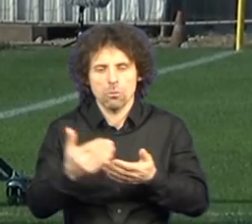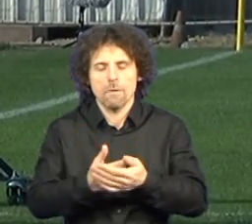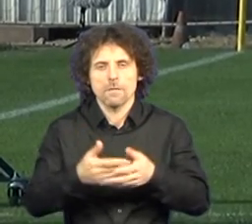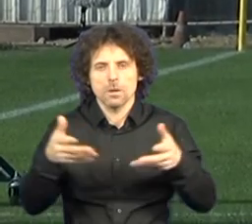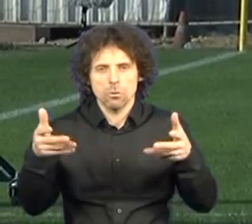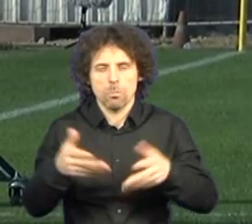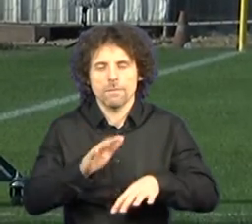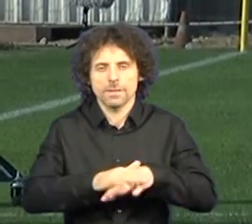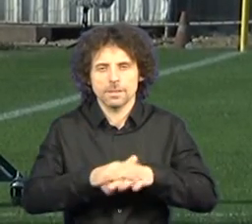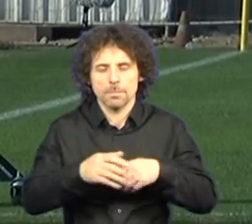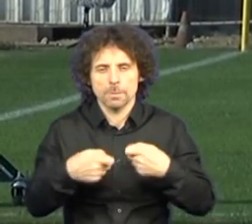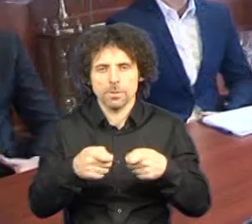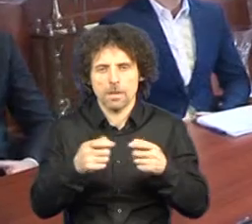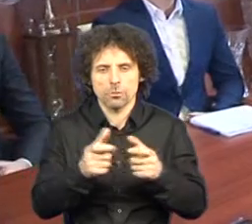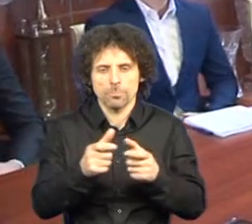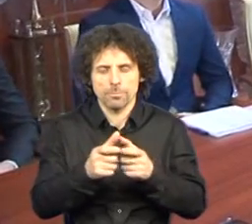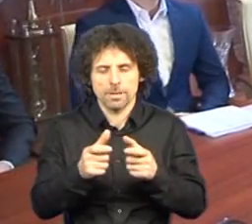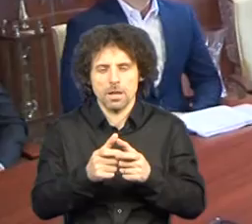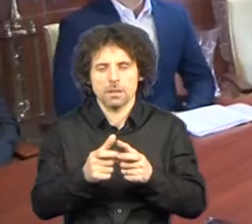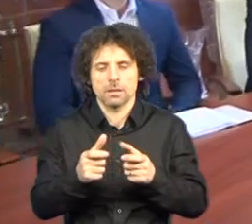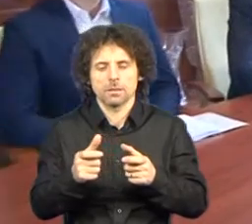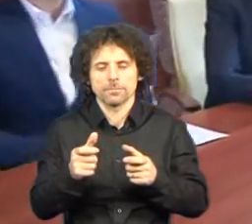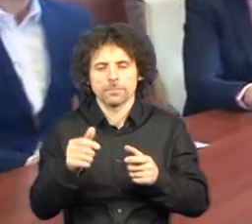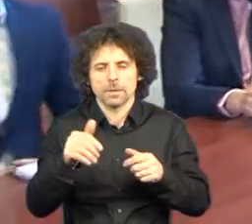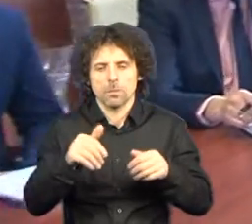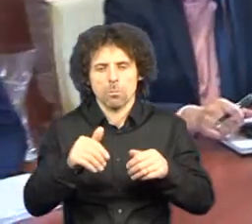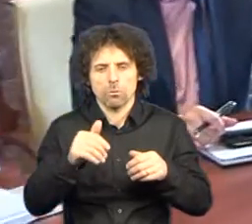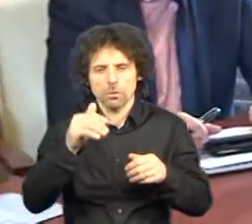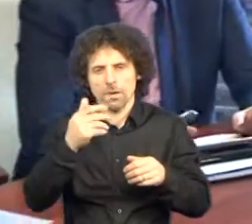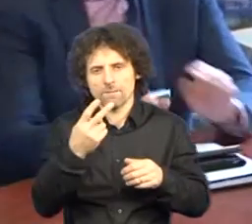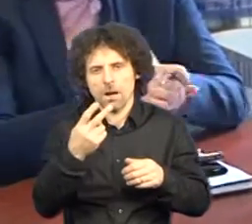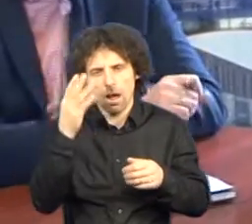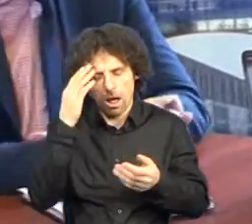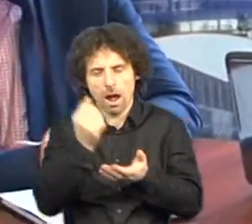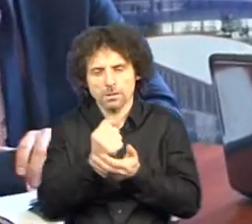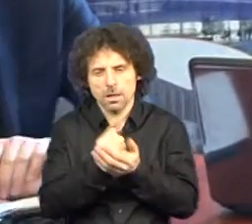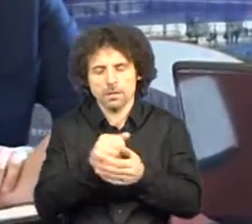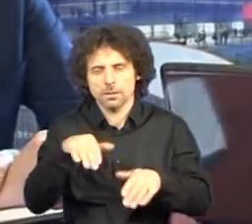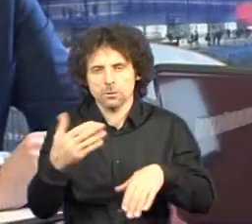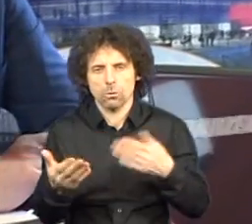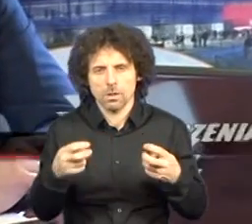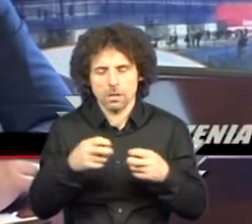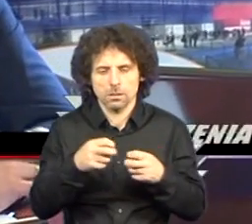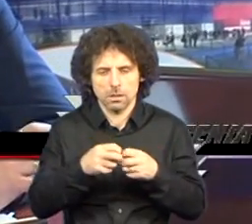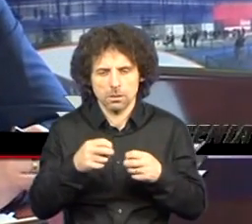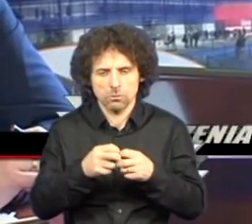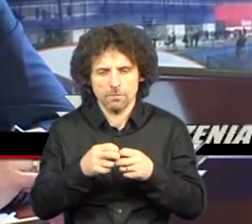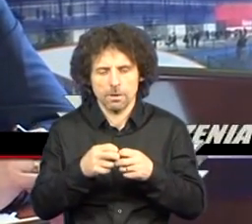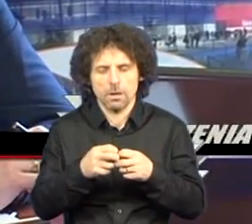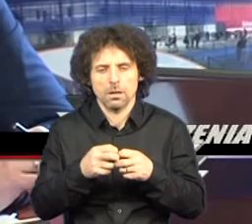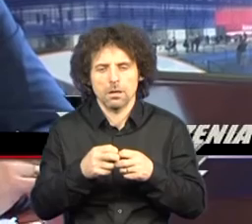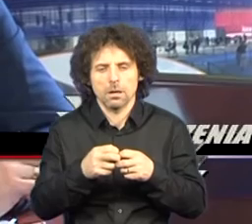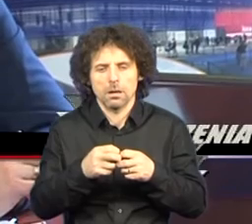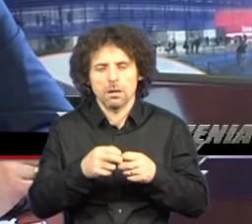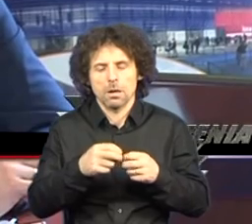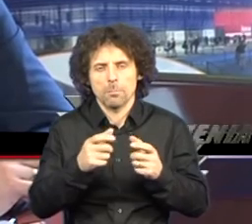klubowy system sprzedaży biletów. Sprzedaż będzie się odbywała poprzez dwa adresy tak naprawdę, strony. Kibic przyzwyczajony